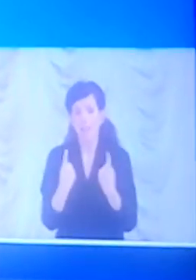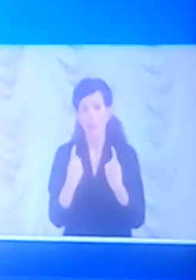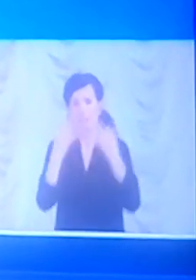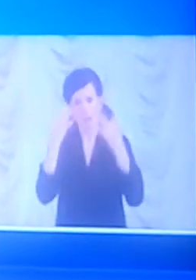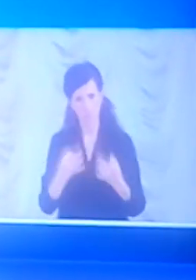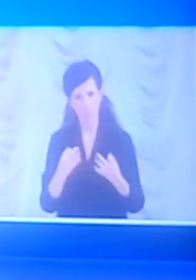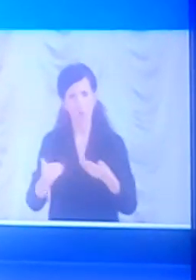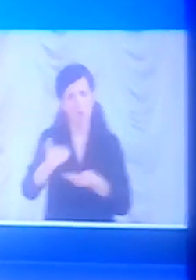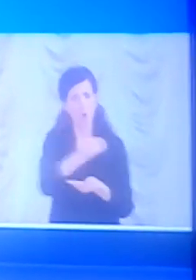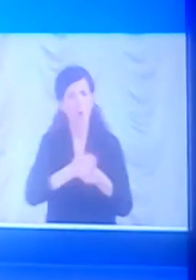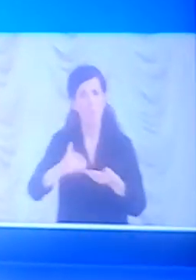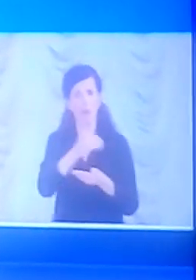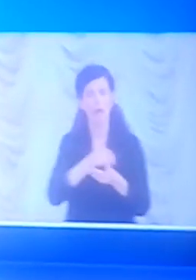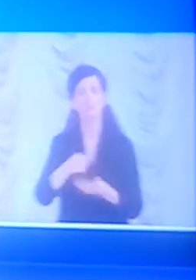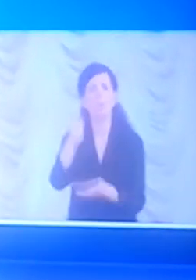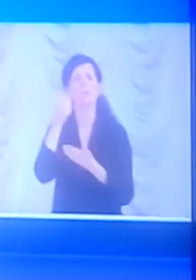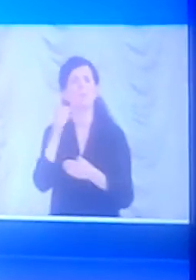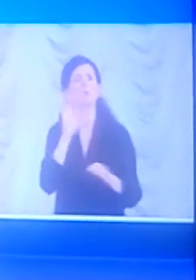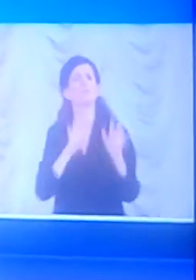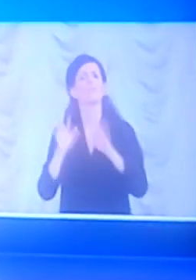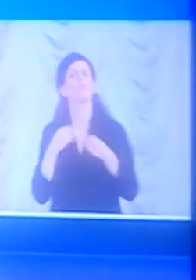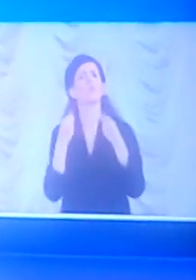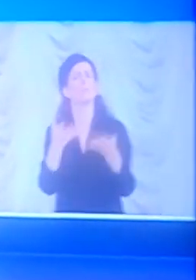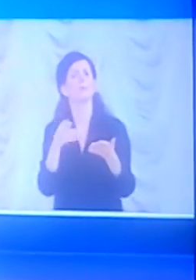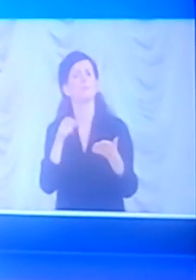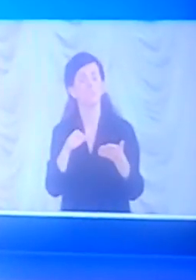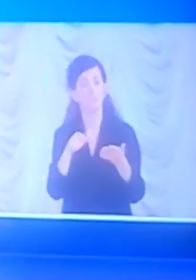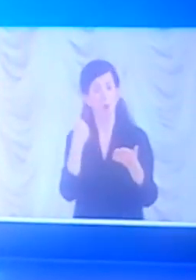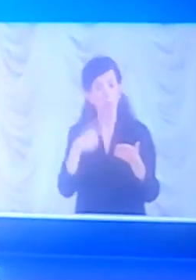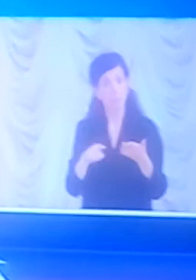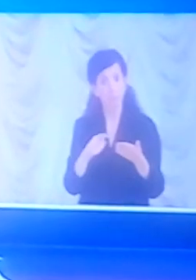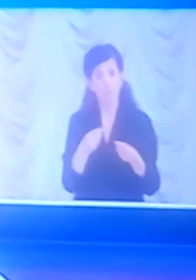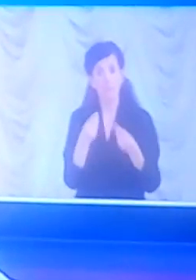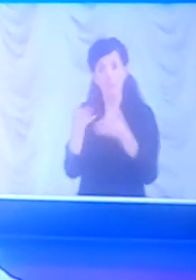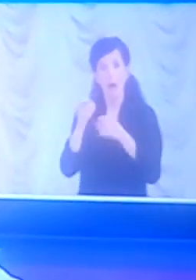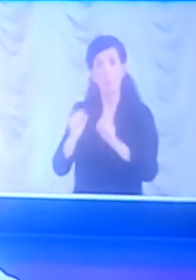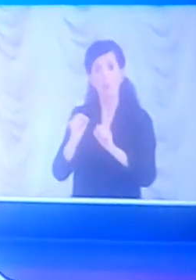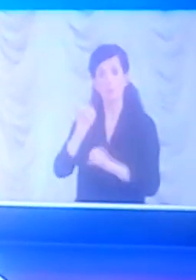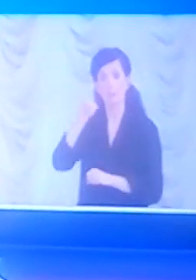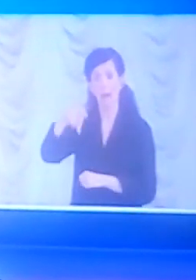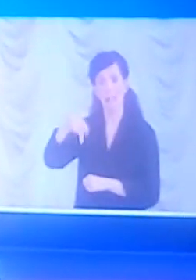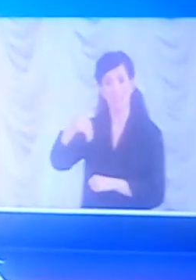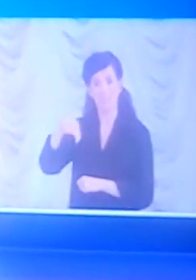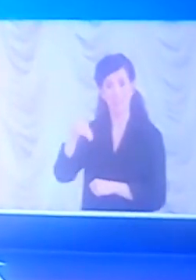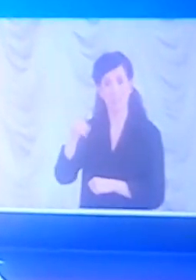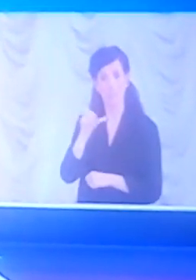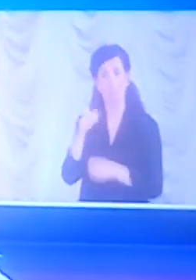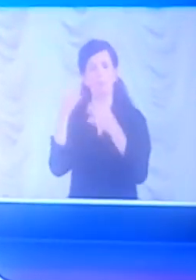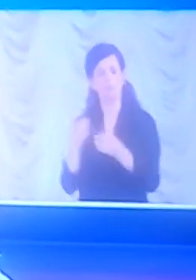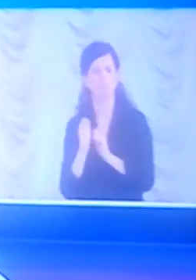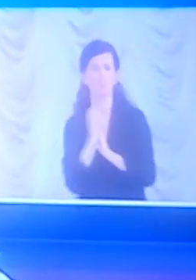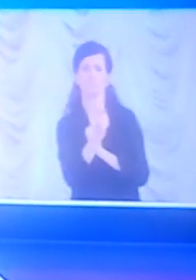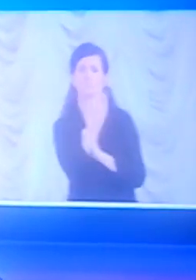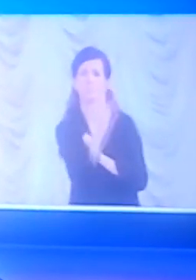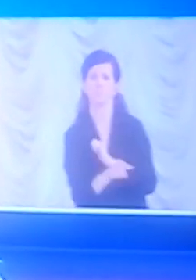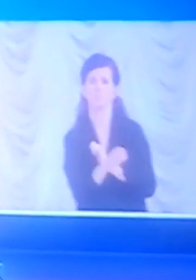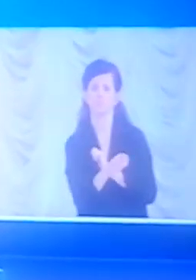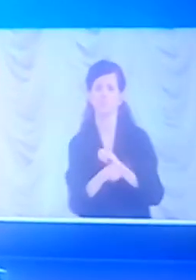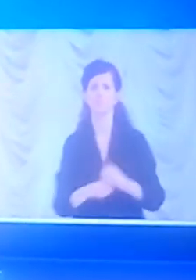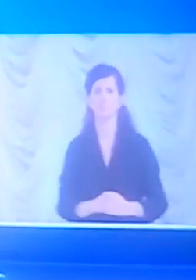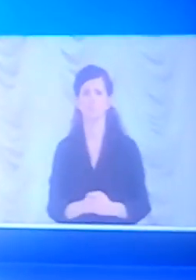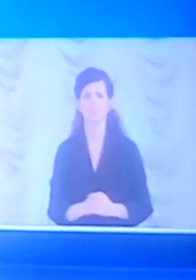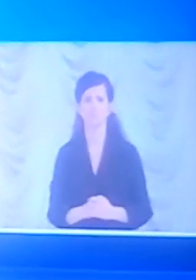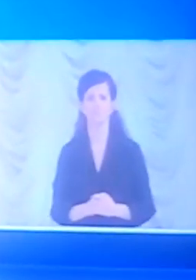il patrimonio informativo che permetterà un attimo dopo all'INPS di erogare quanto dovuto. E ancora